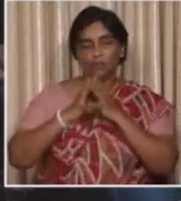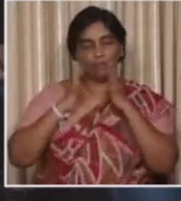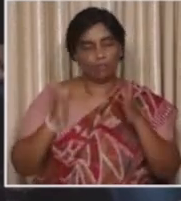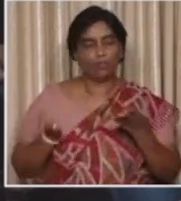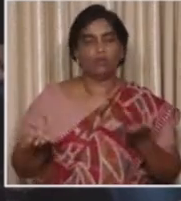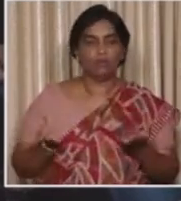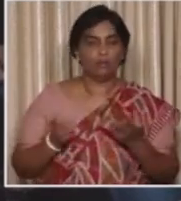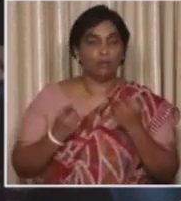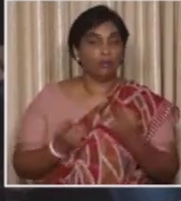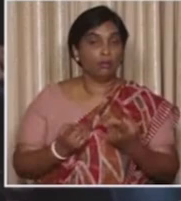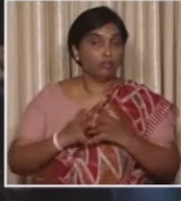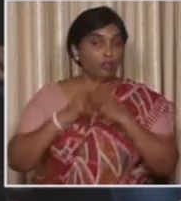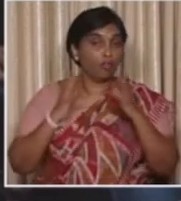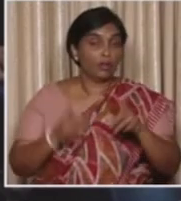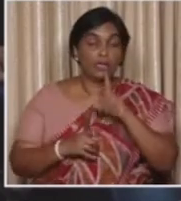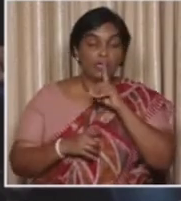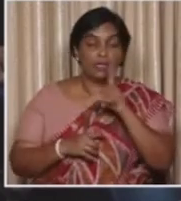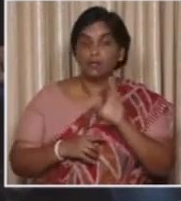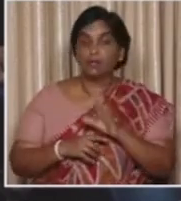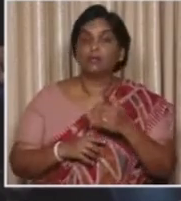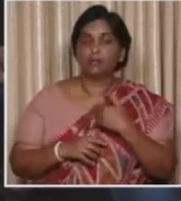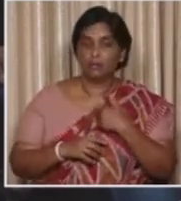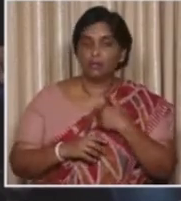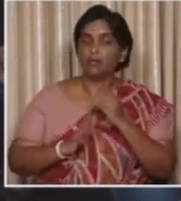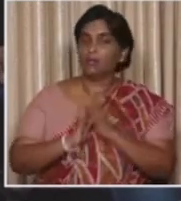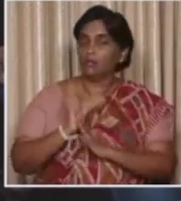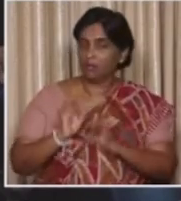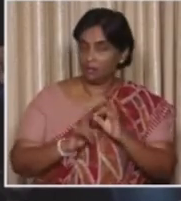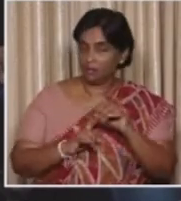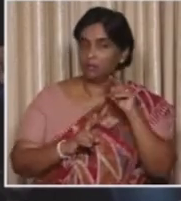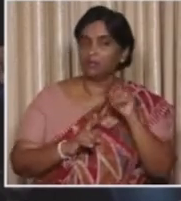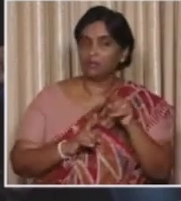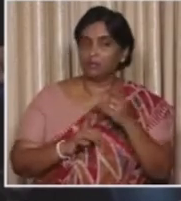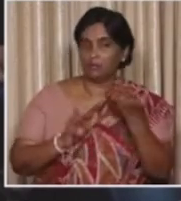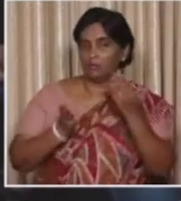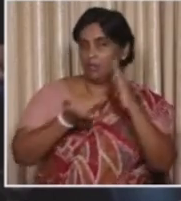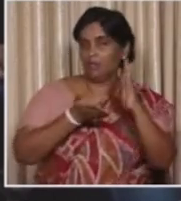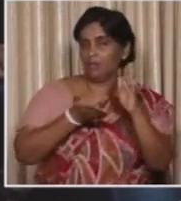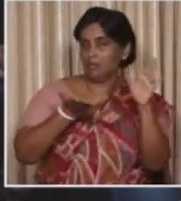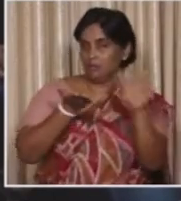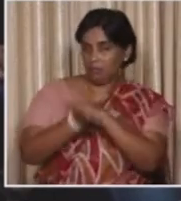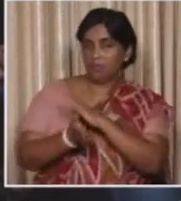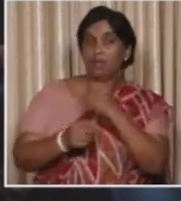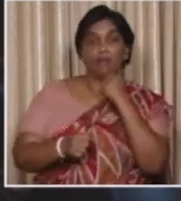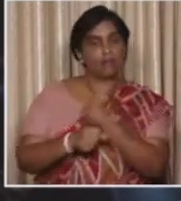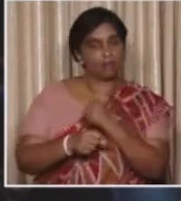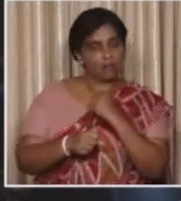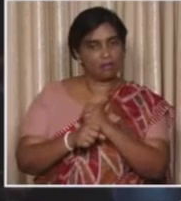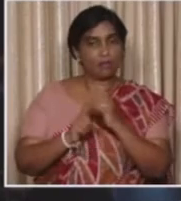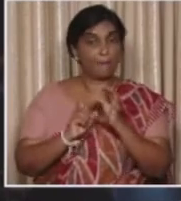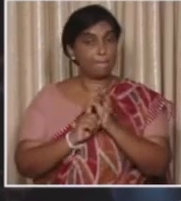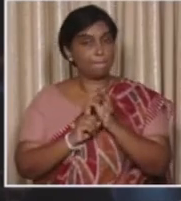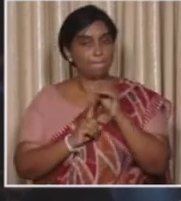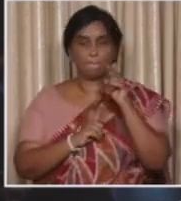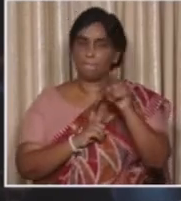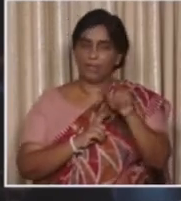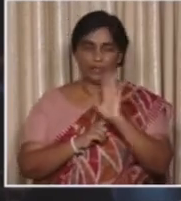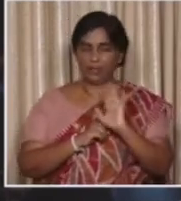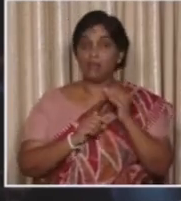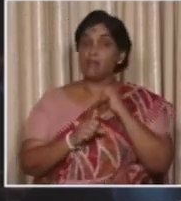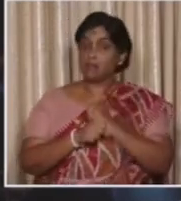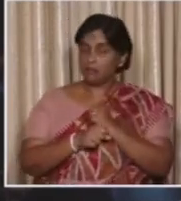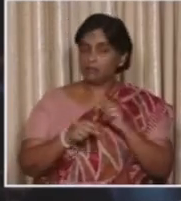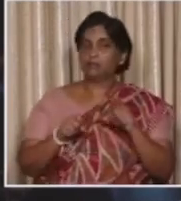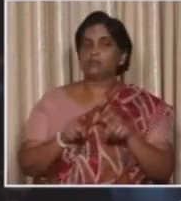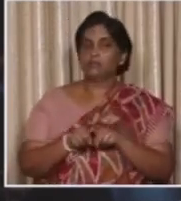තියෙනවා. අඩුපාඩු කියන එකට විතරක් නෙමෙයි මම ඇමතුමාගෙන් මැදිහත් වීමක් ඉල්ලා සිටින්නේ රජයක් විදිහට. පුද්ගලික ඔබතුමාගෙන් නෙමෙයි